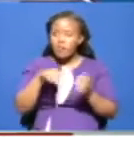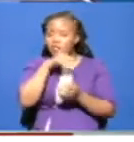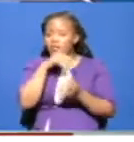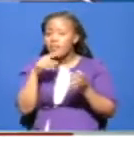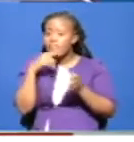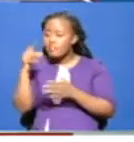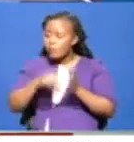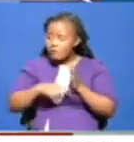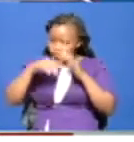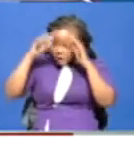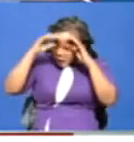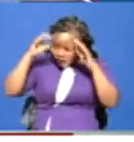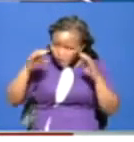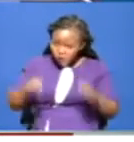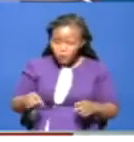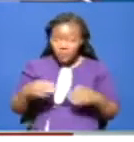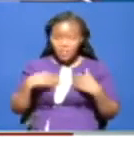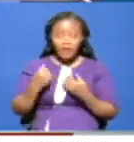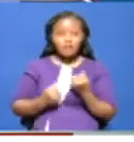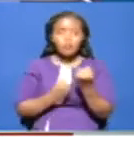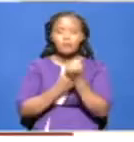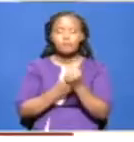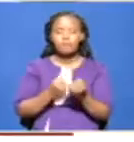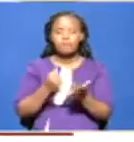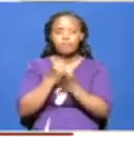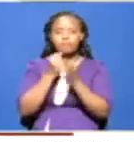umewezesha Kenya kuwa na fursa zaidi.